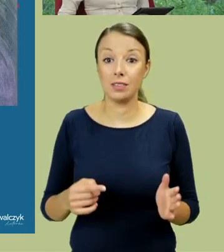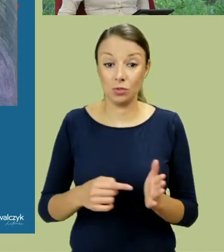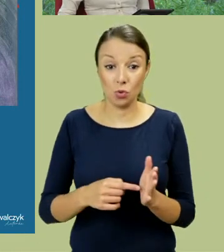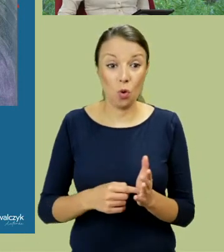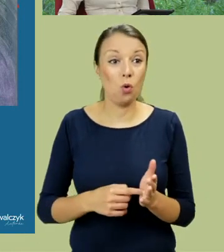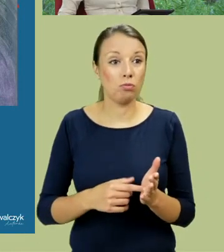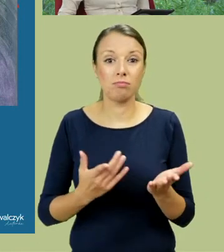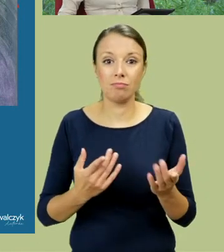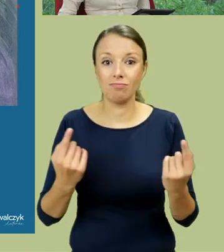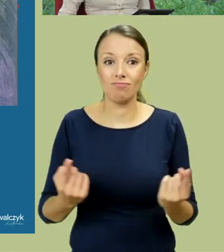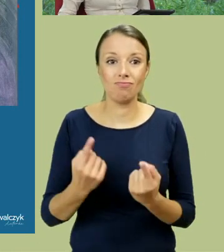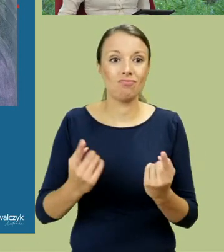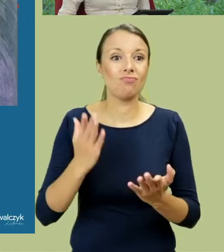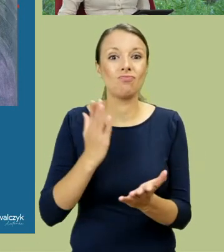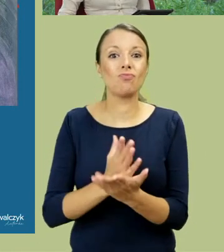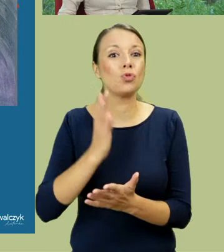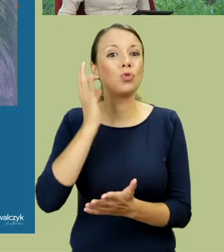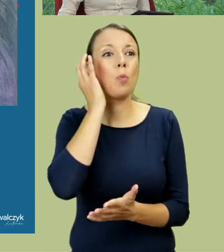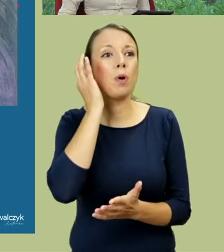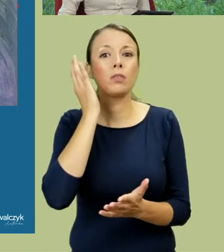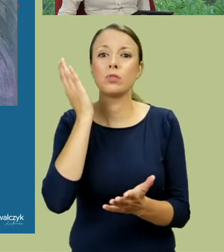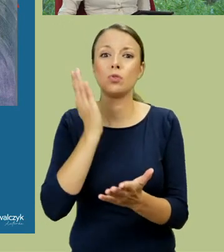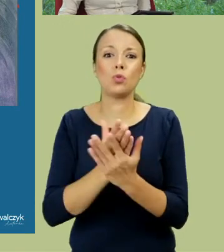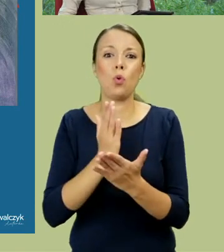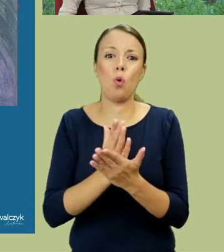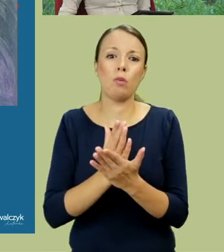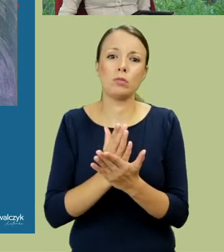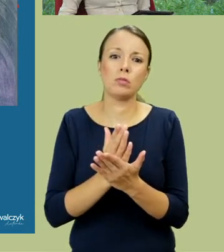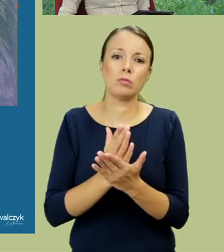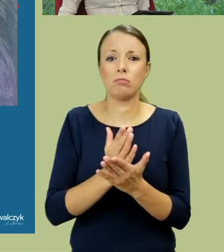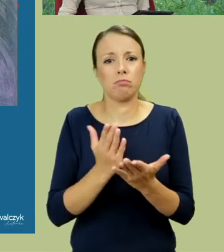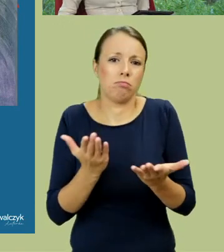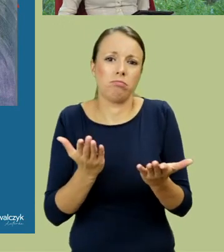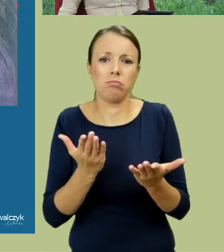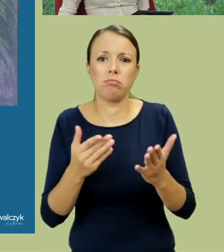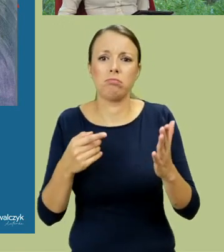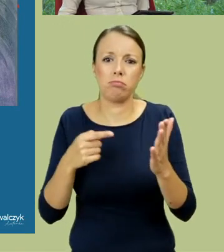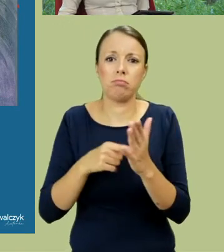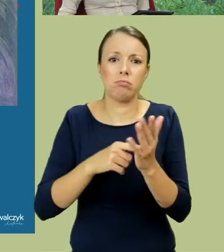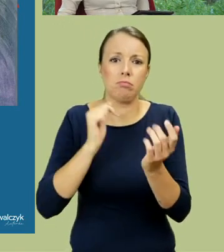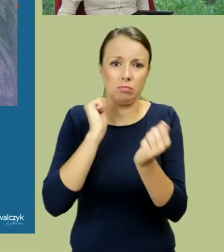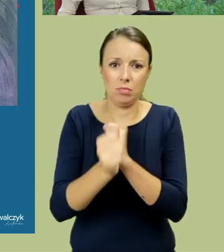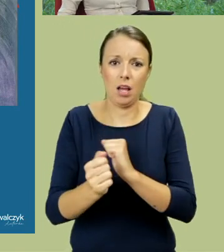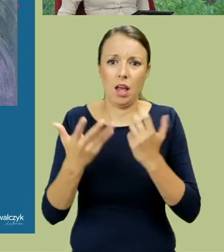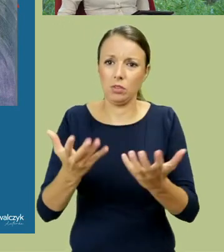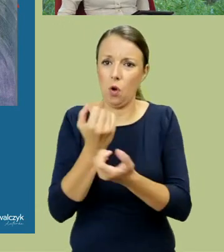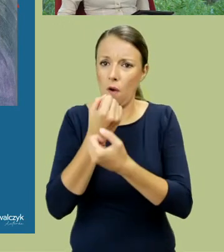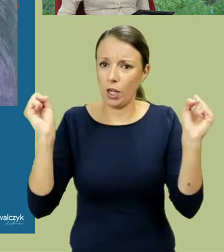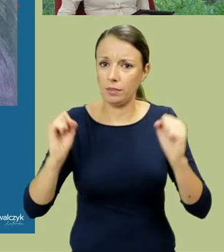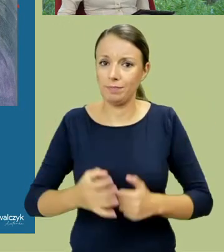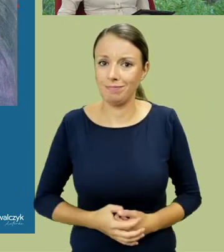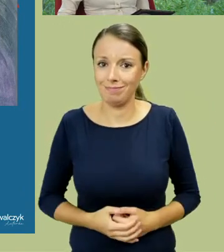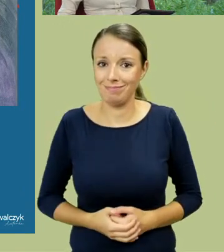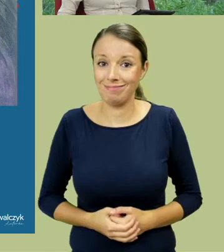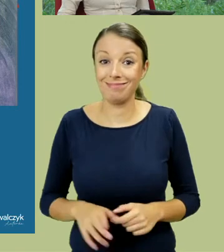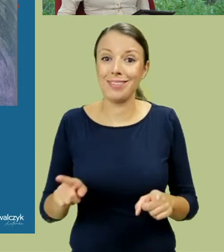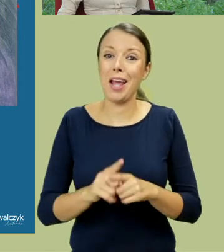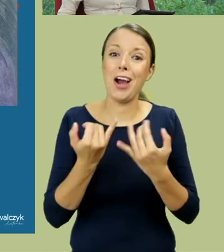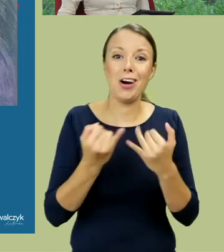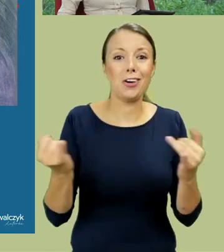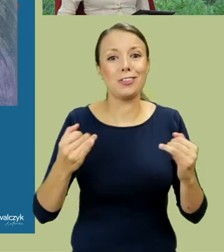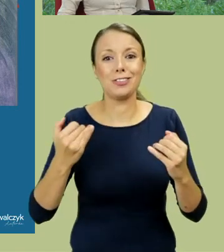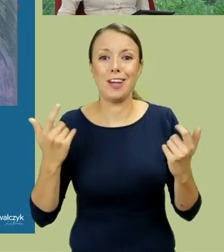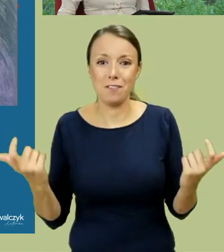nimi przestaną się patyczkować i rzeczywiście różne akcje organizacji bojowej